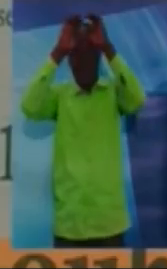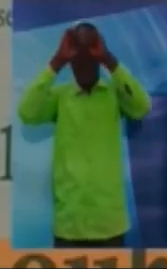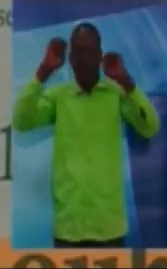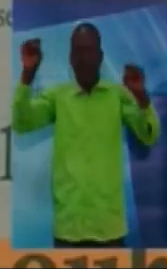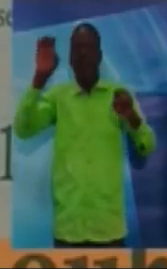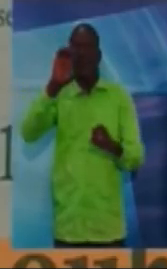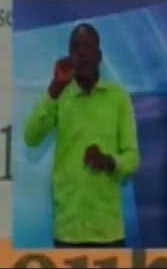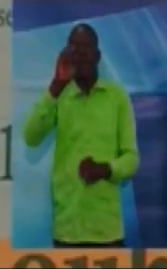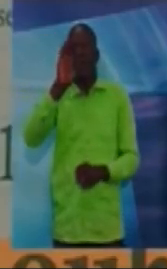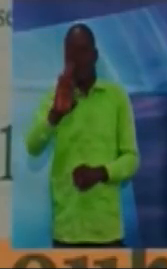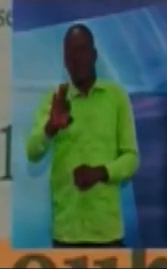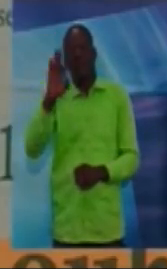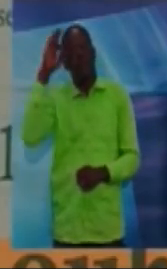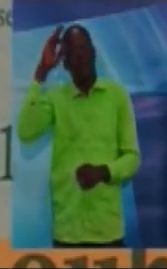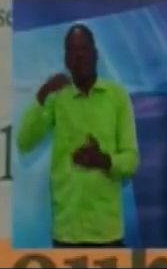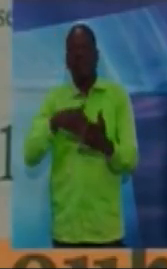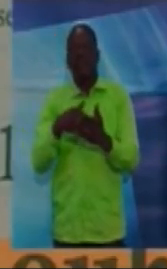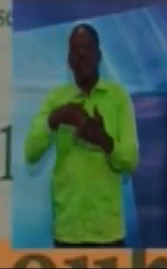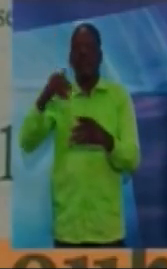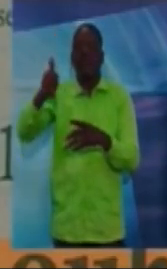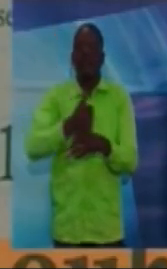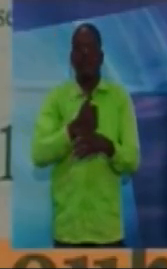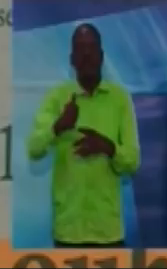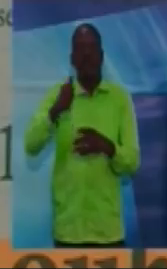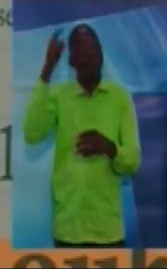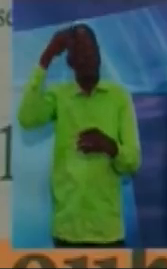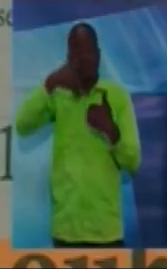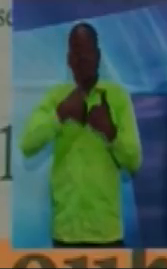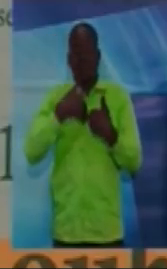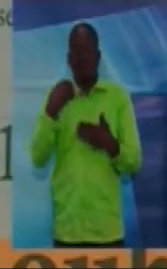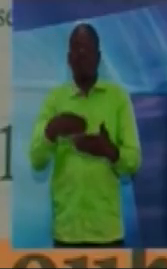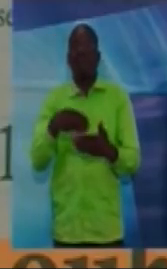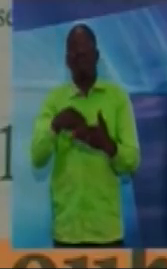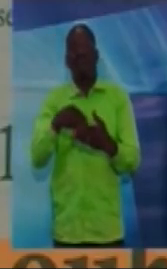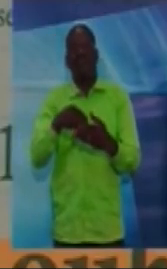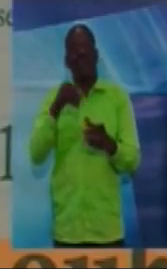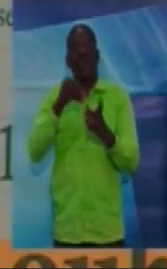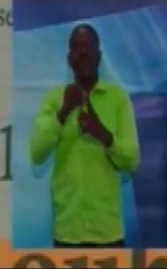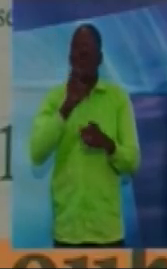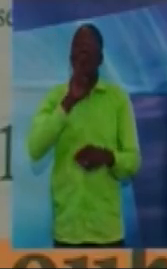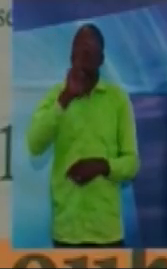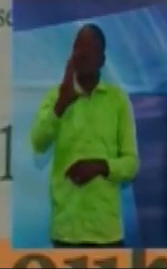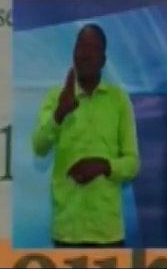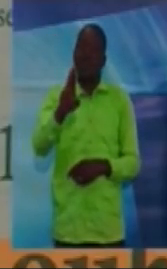CAF est fragilisé par une affaire d'enrichissement illicite, supposée